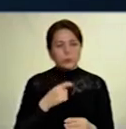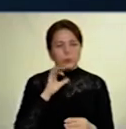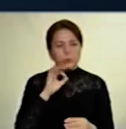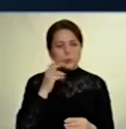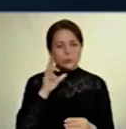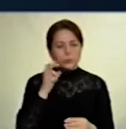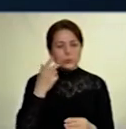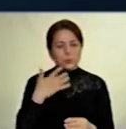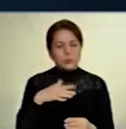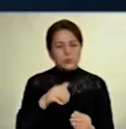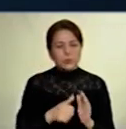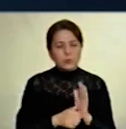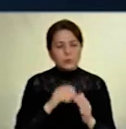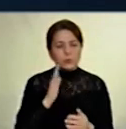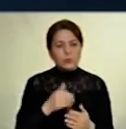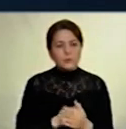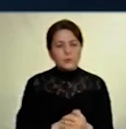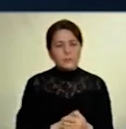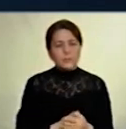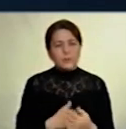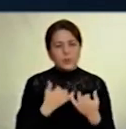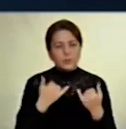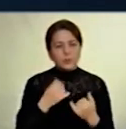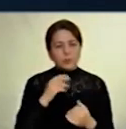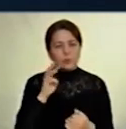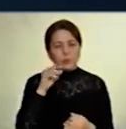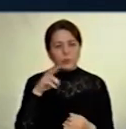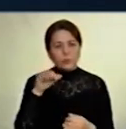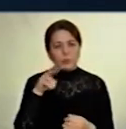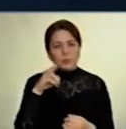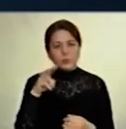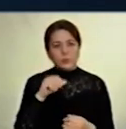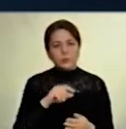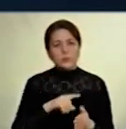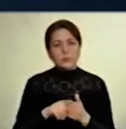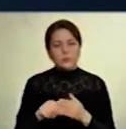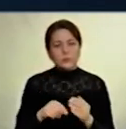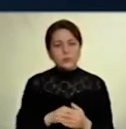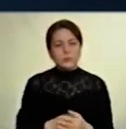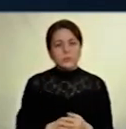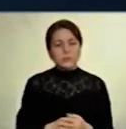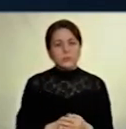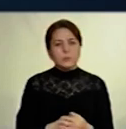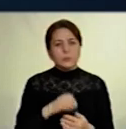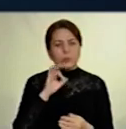356 bo'ladi. Ana endi moduldan chiqaradigan bo'lsak